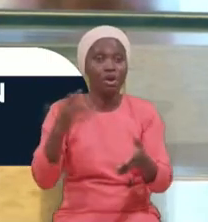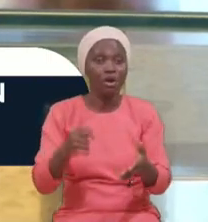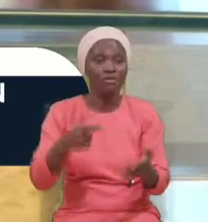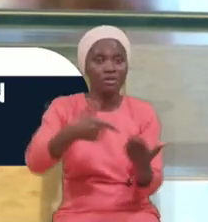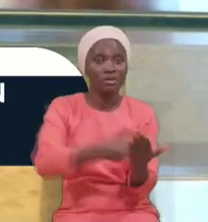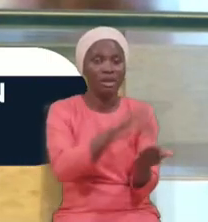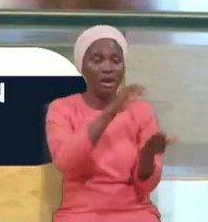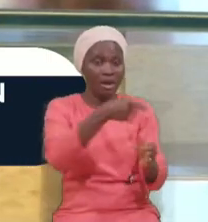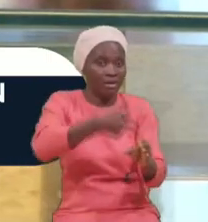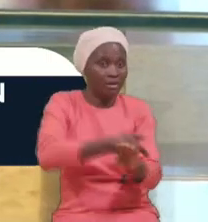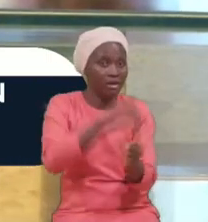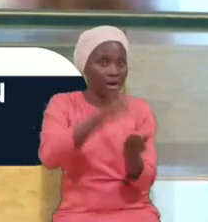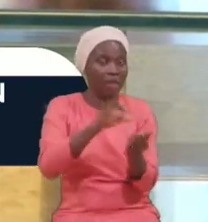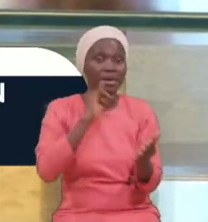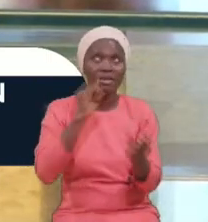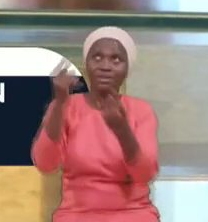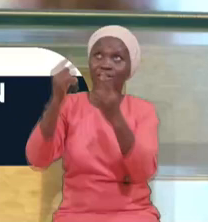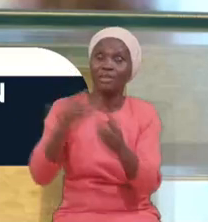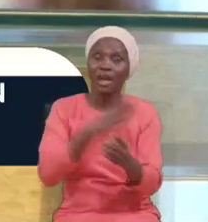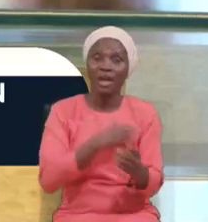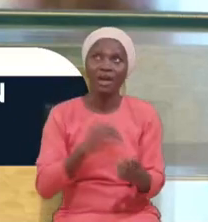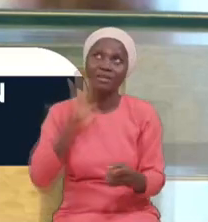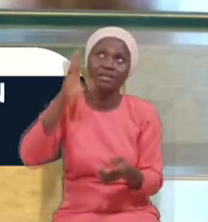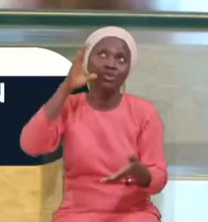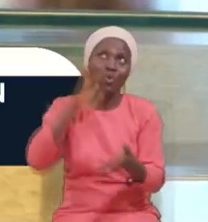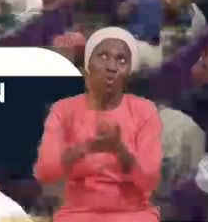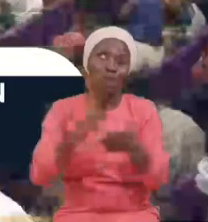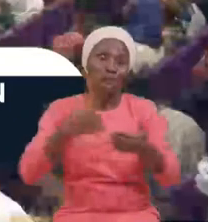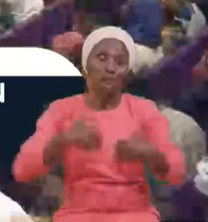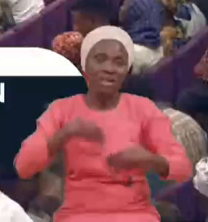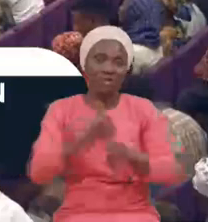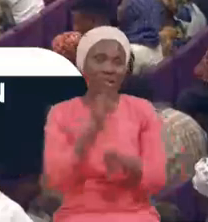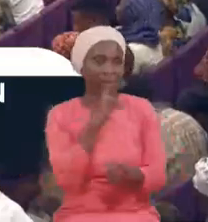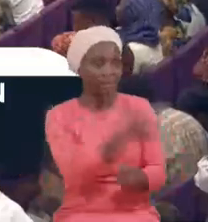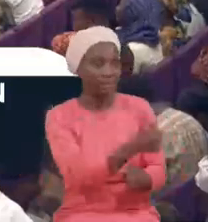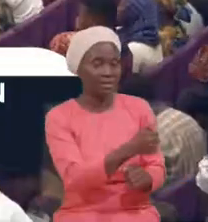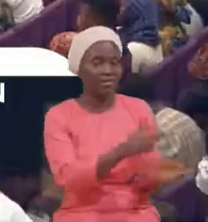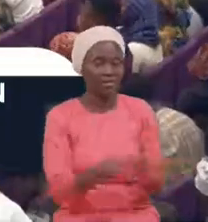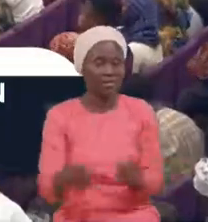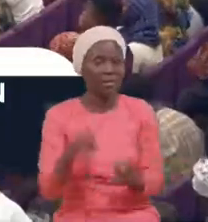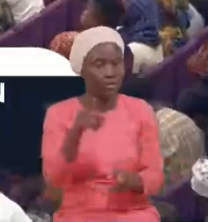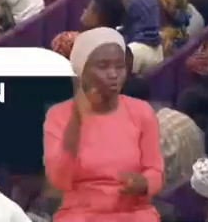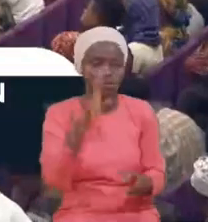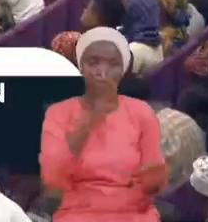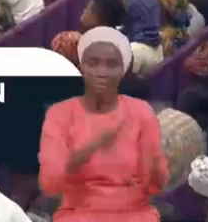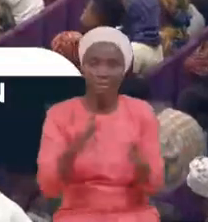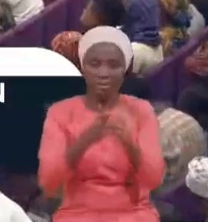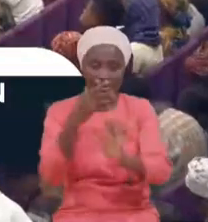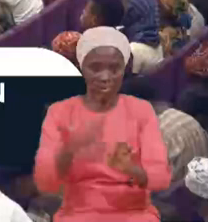sont venues et son épouse s'est préparée. Vous serez préparés. je serai